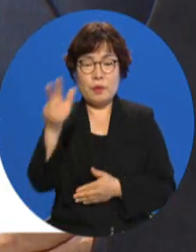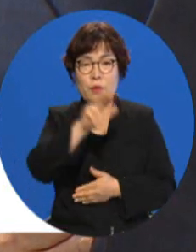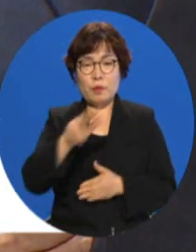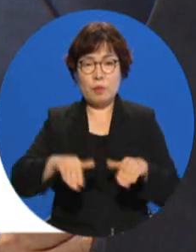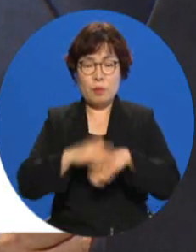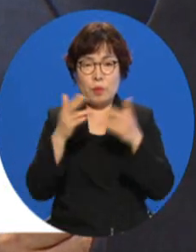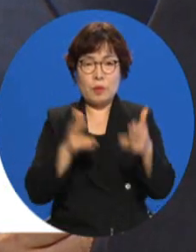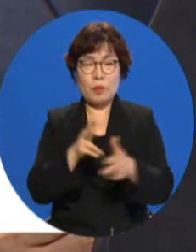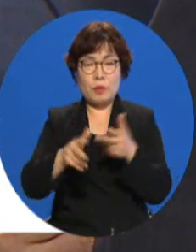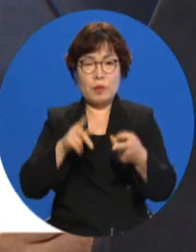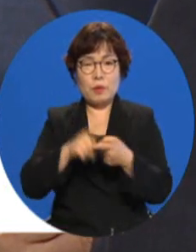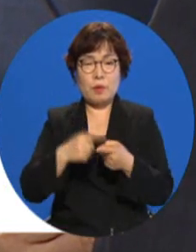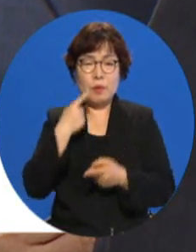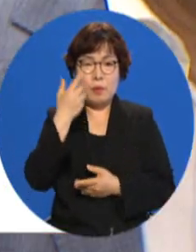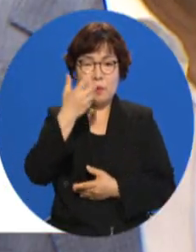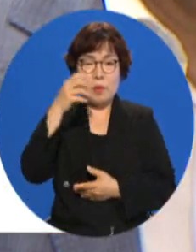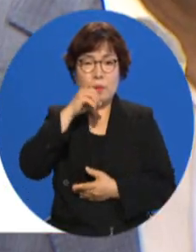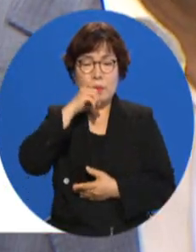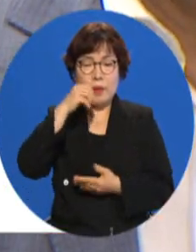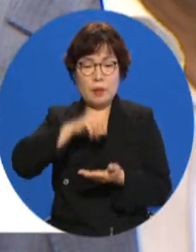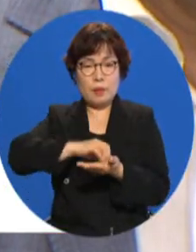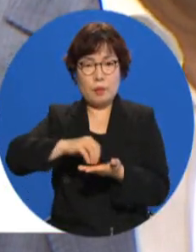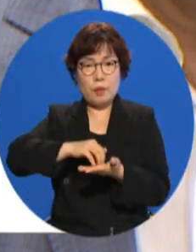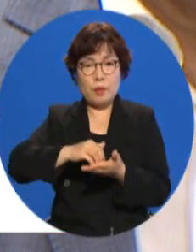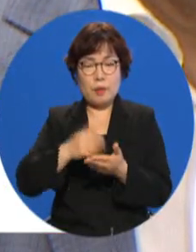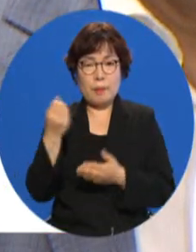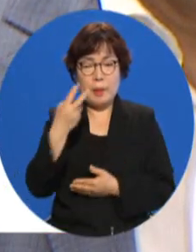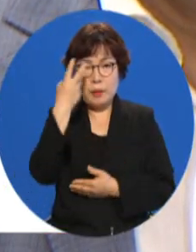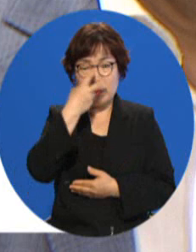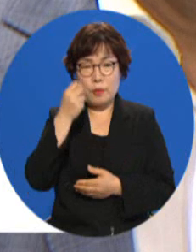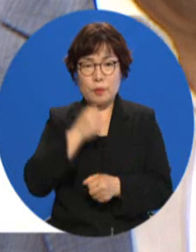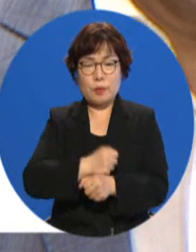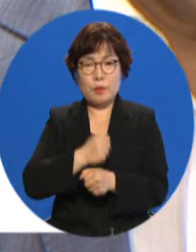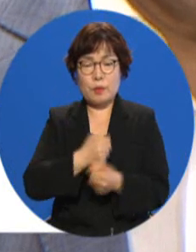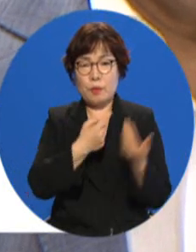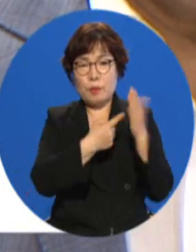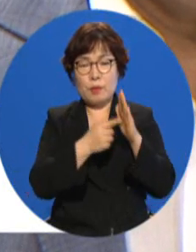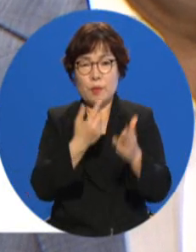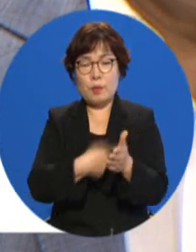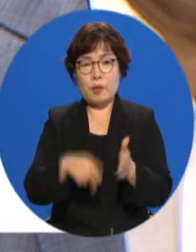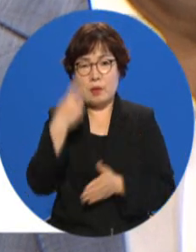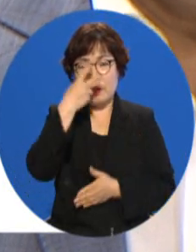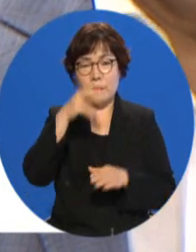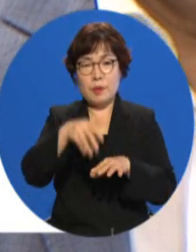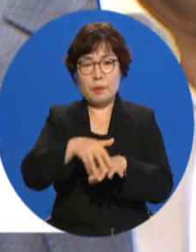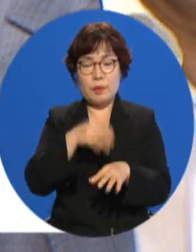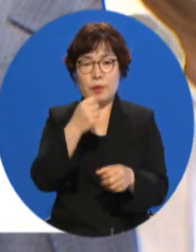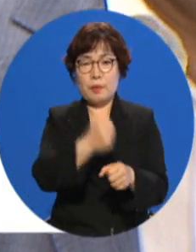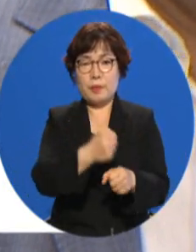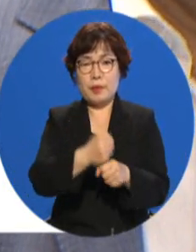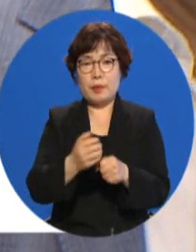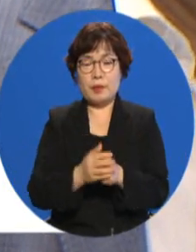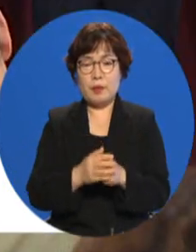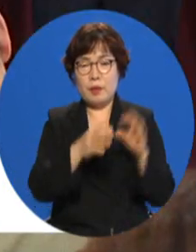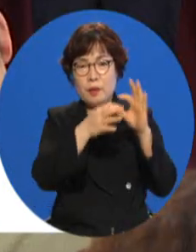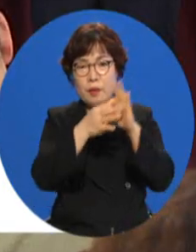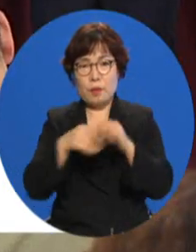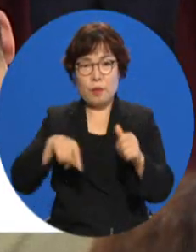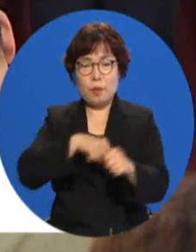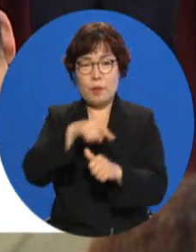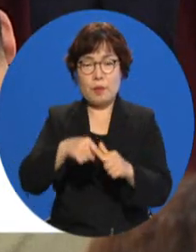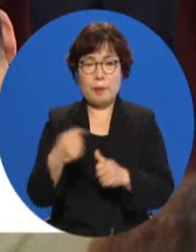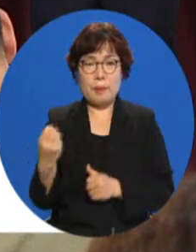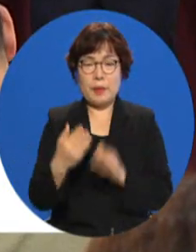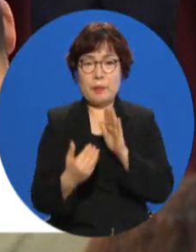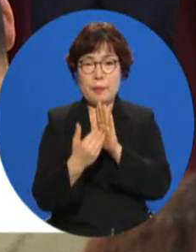모든 사업장에 대기오염물질 배출량을 실시간 측정 공개할 수 있는 감시망을 구축하고 항구적인 환경오염 재발